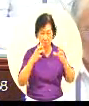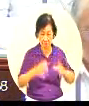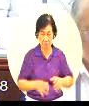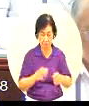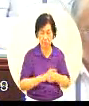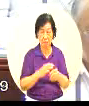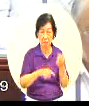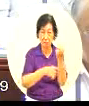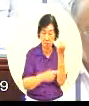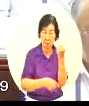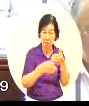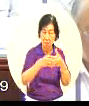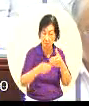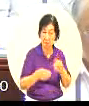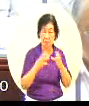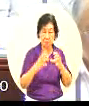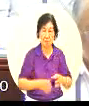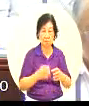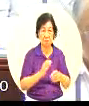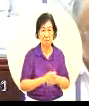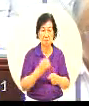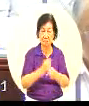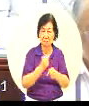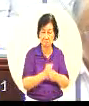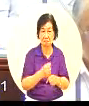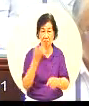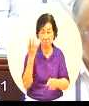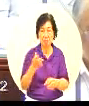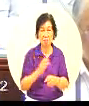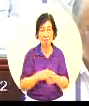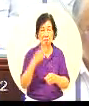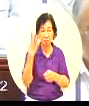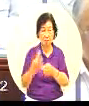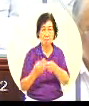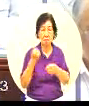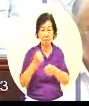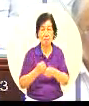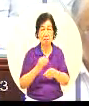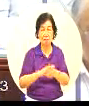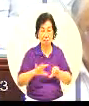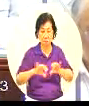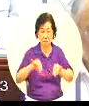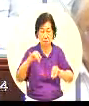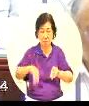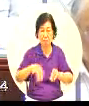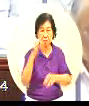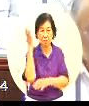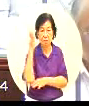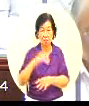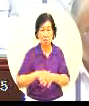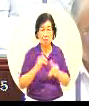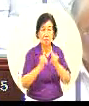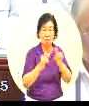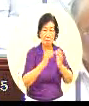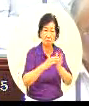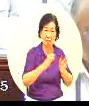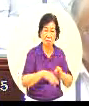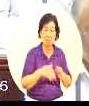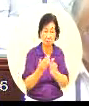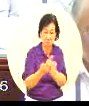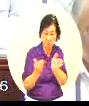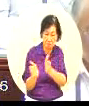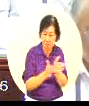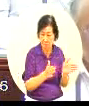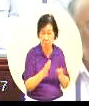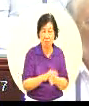定，拢有足侪工课。其实这几年来，地方政府加阮高雄市政府、社会各家，拢咧准备这部